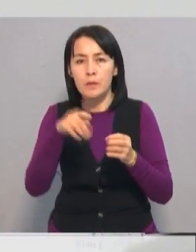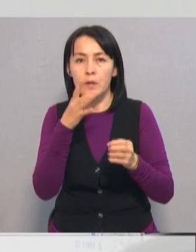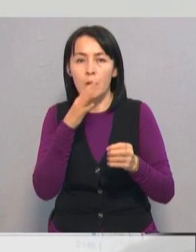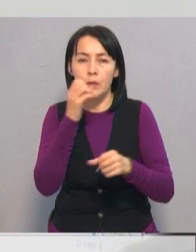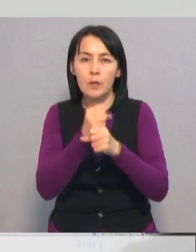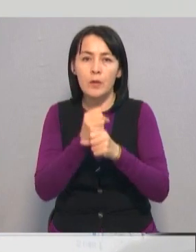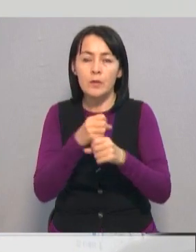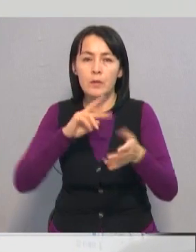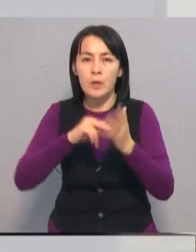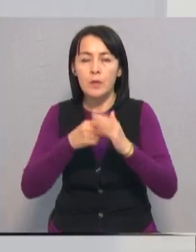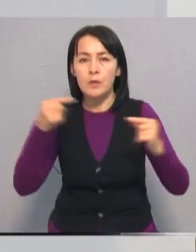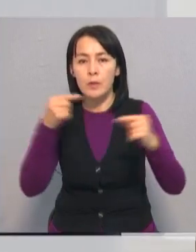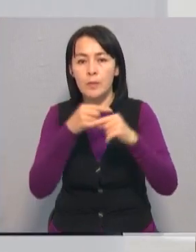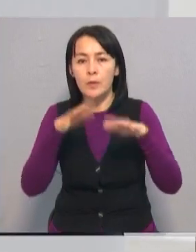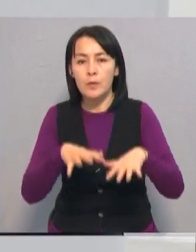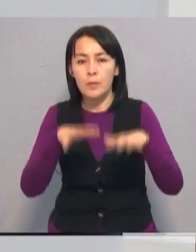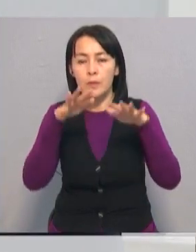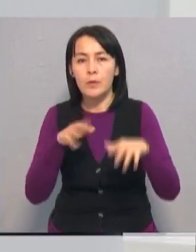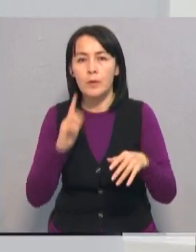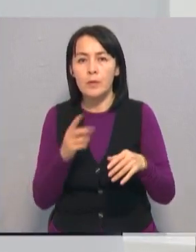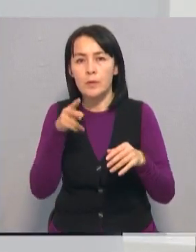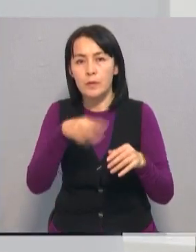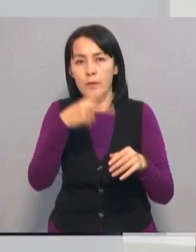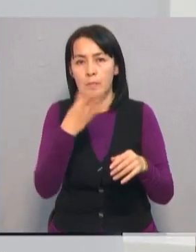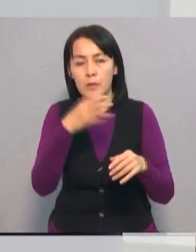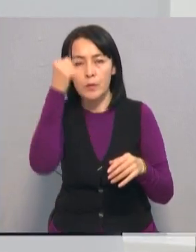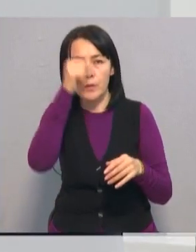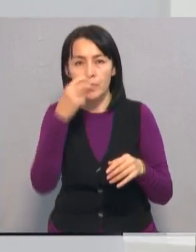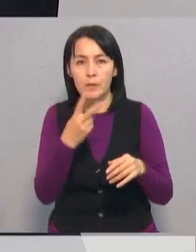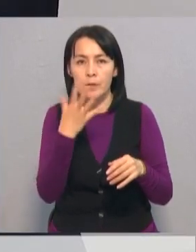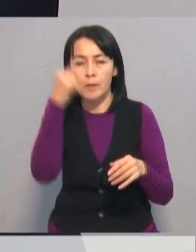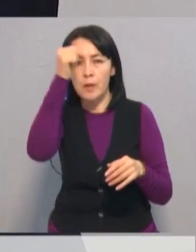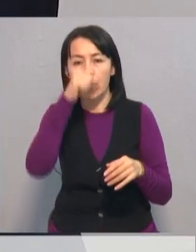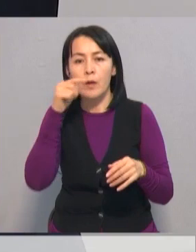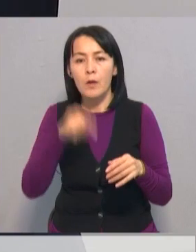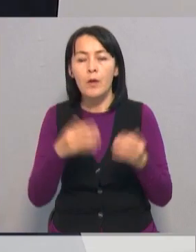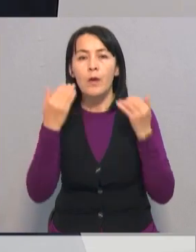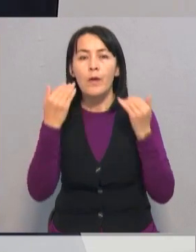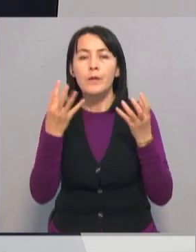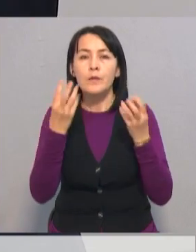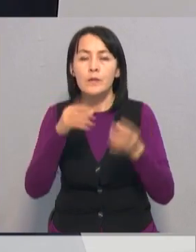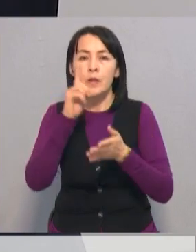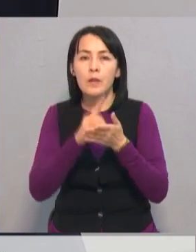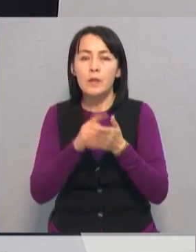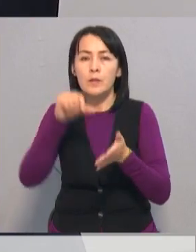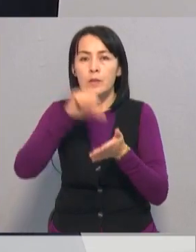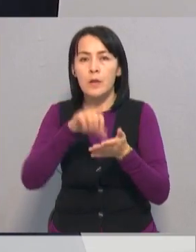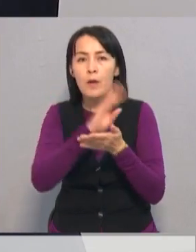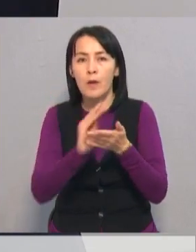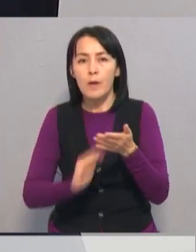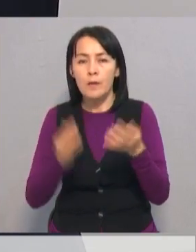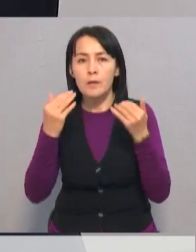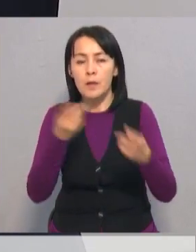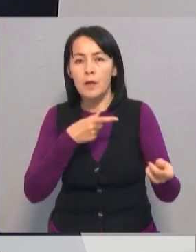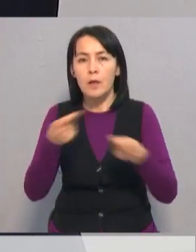время разрабатывается план противопаводковые инженерии на 20242 годы в него также должны быть внесены предложения со